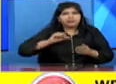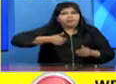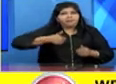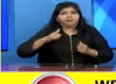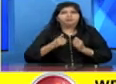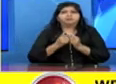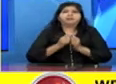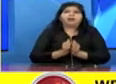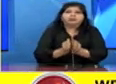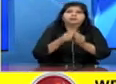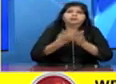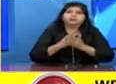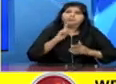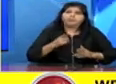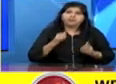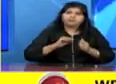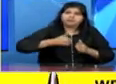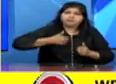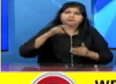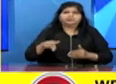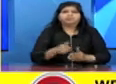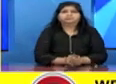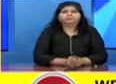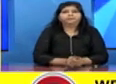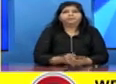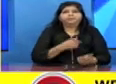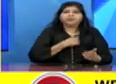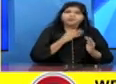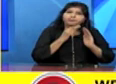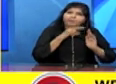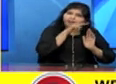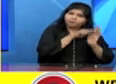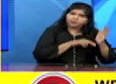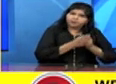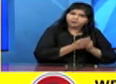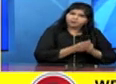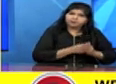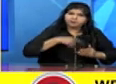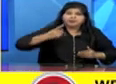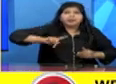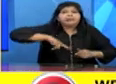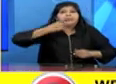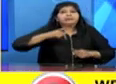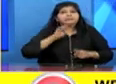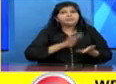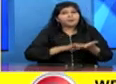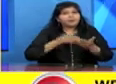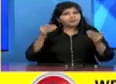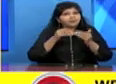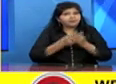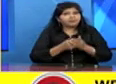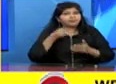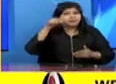करेंगे। और ये हिंदुस्तान कर सकता है। ये हमारे संस्कार है, ये हमारी संस्कृति है। मेरे प्यारे